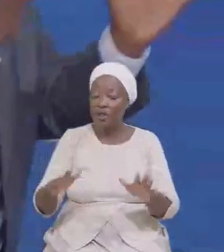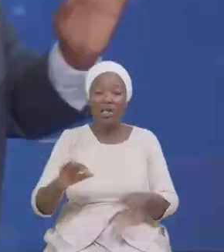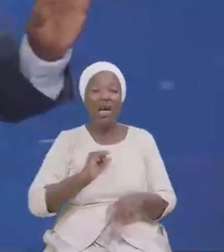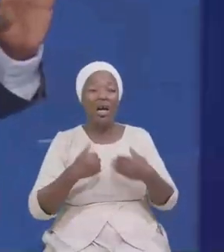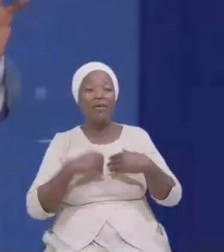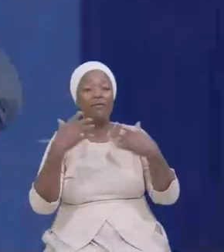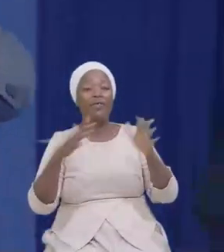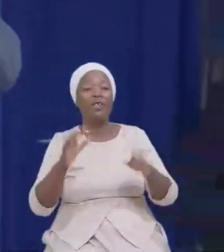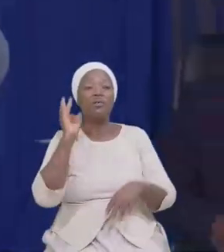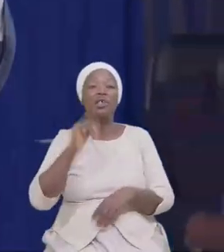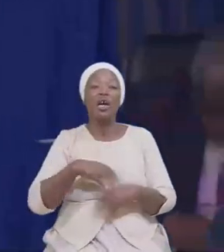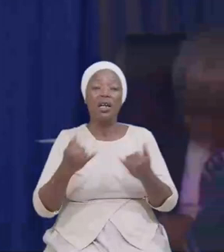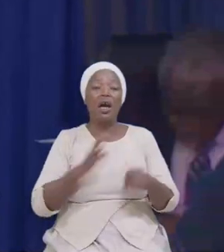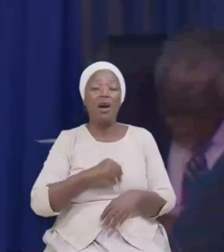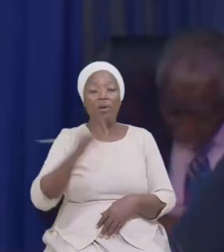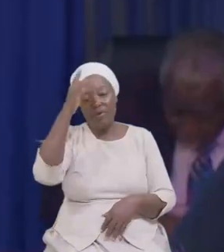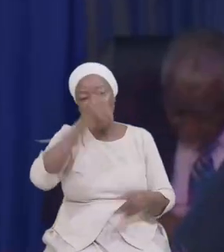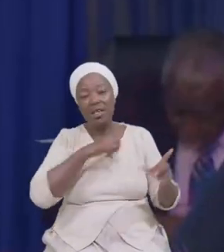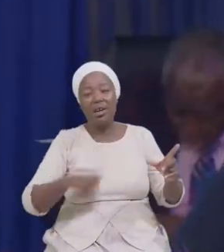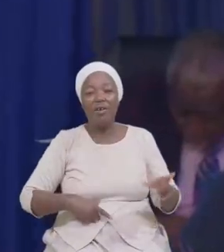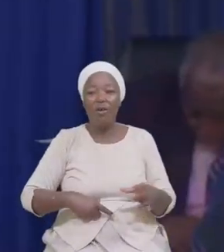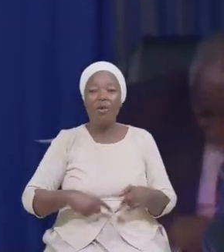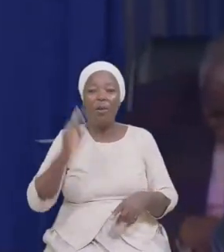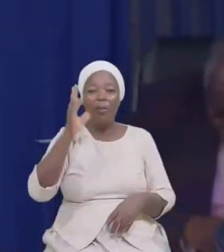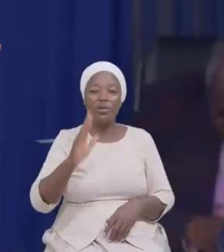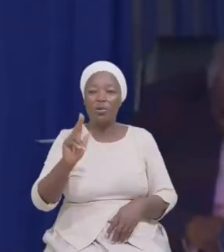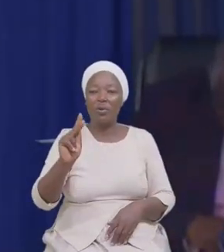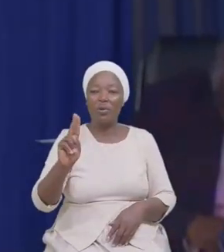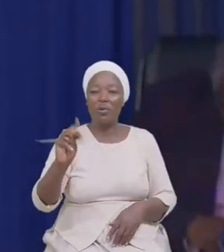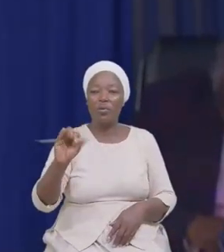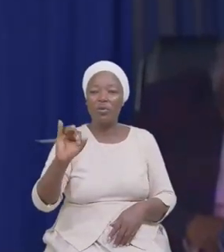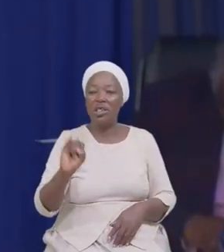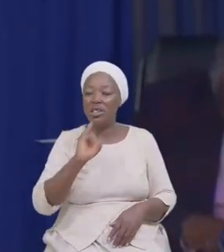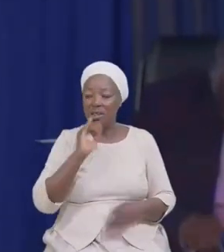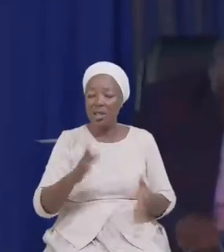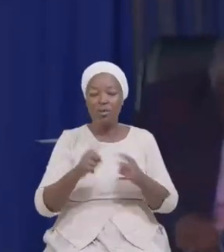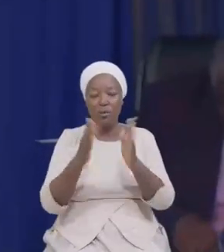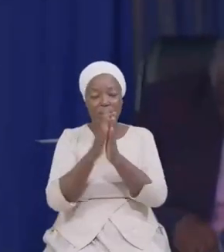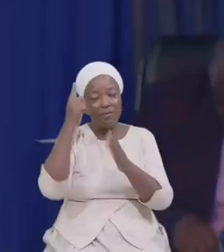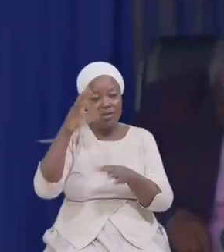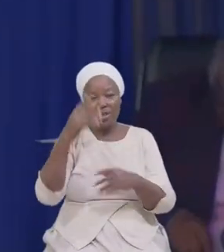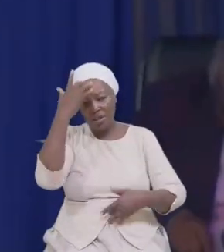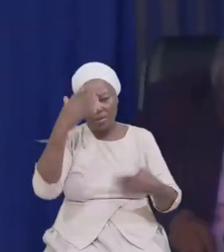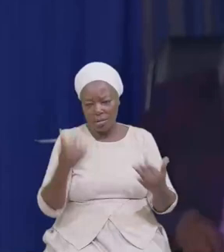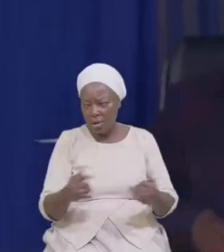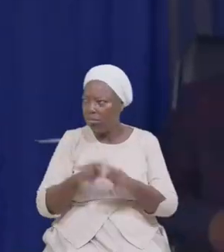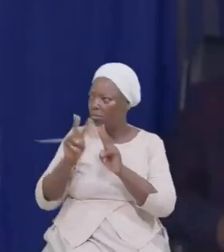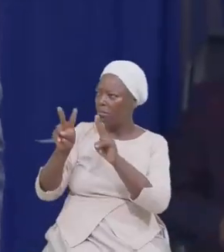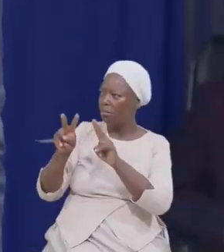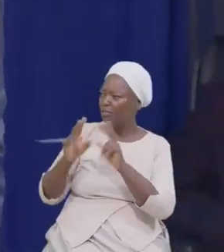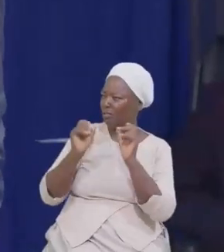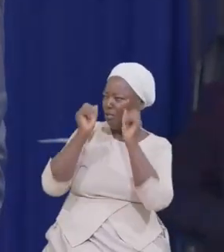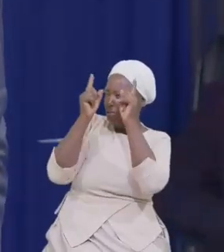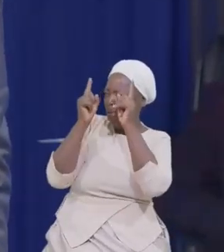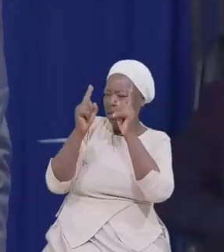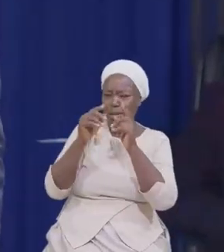Koumoui viendra prier pour les malades aujourd'hui. Et j'ai levé la tête, ça m'a choqué, comme ça a choqué tout le monde, l'évangéliste